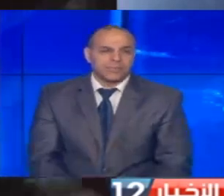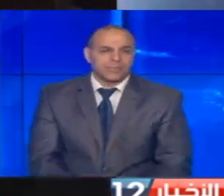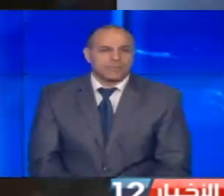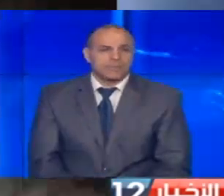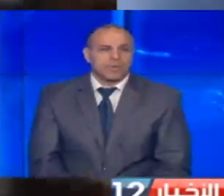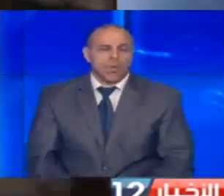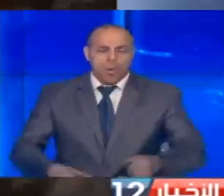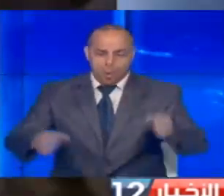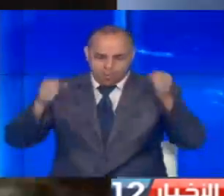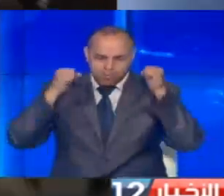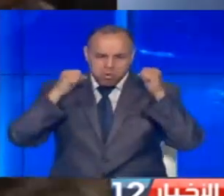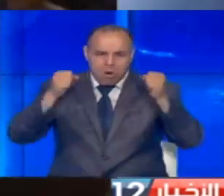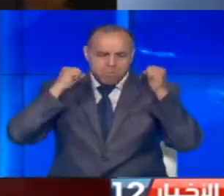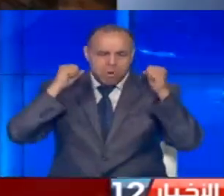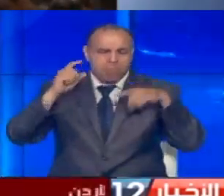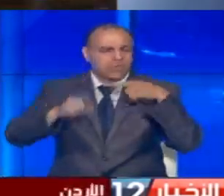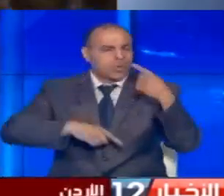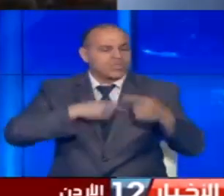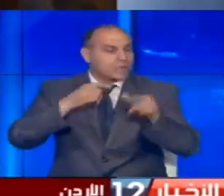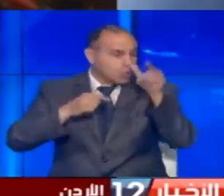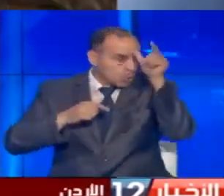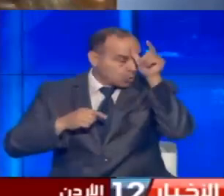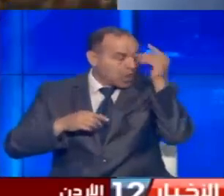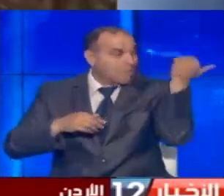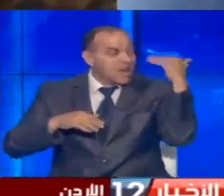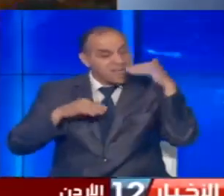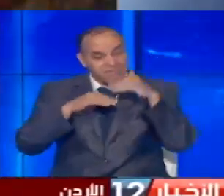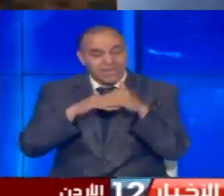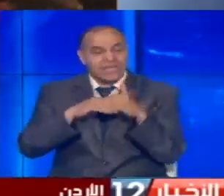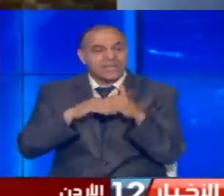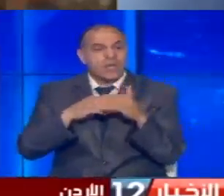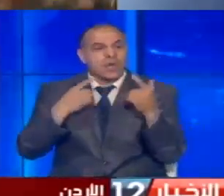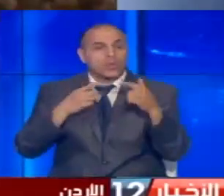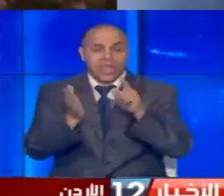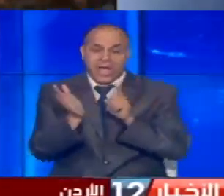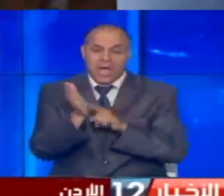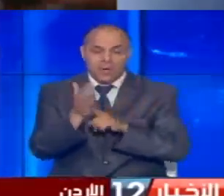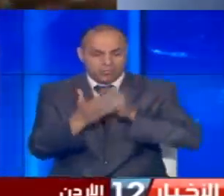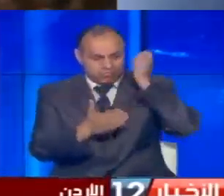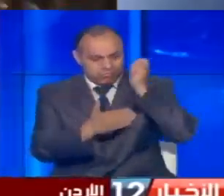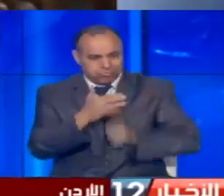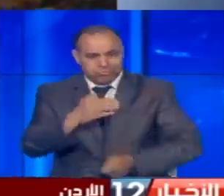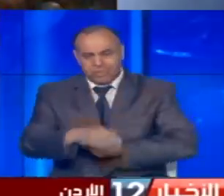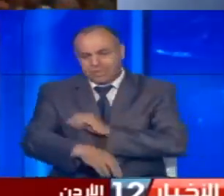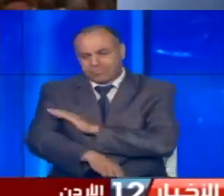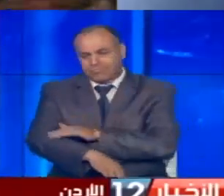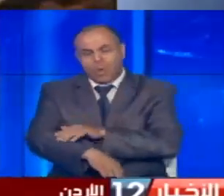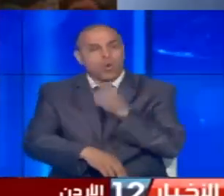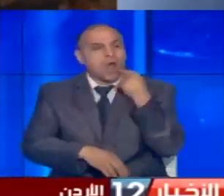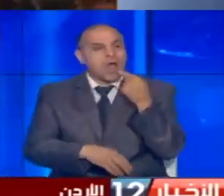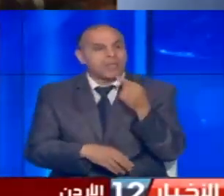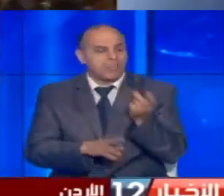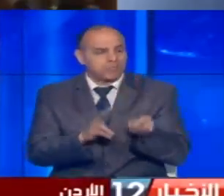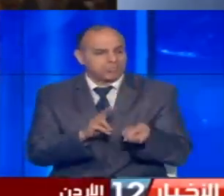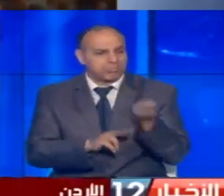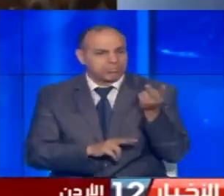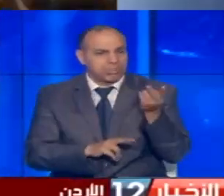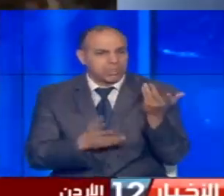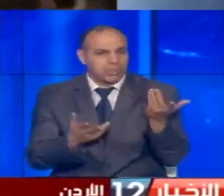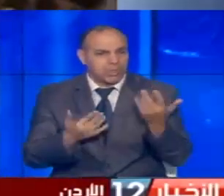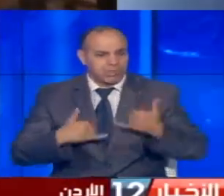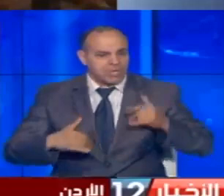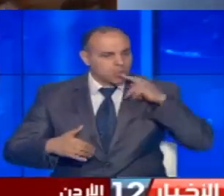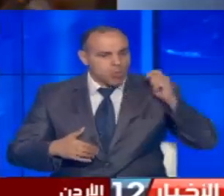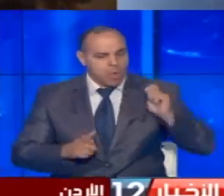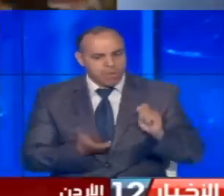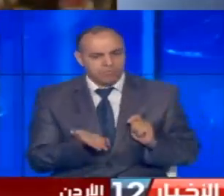أجبرت التظاهرات المتواصلة في الأردن حتى الليلة الماضية ضد قانون ضريبة الدخل المزمع طرحه قريبا على مجلس